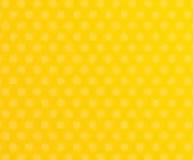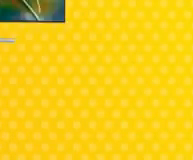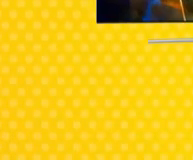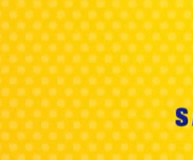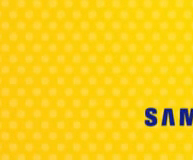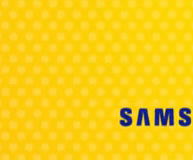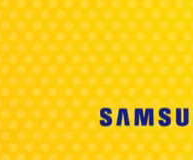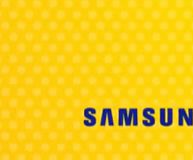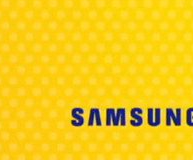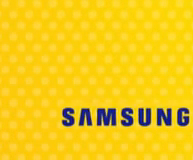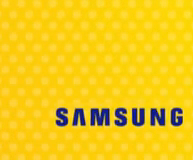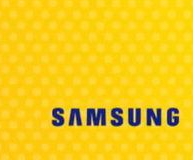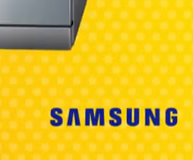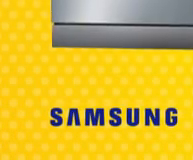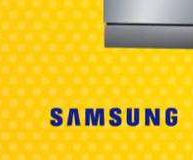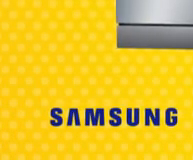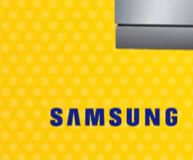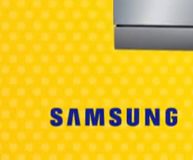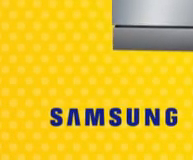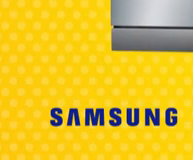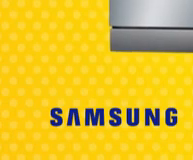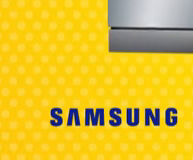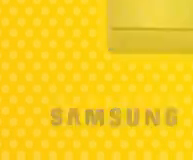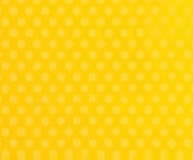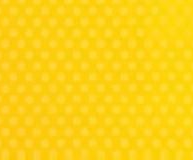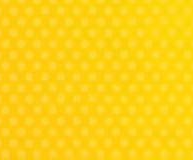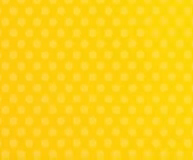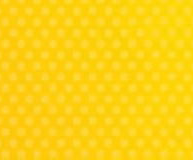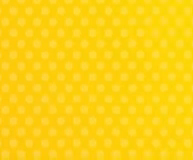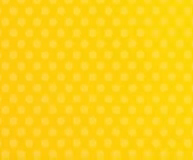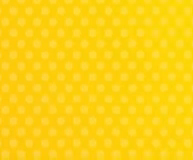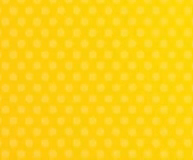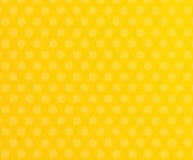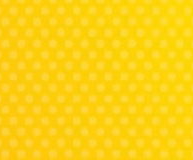מוצרים, מגוון של מותגים קונים ב...